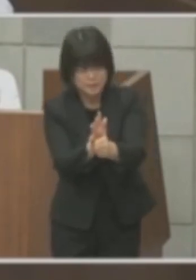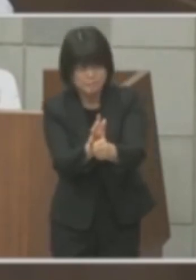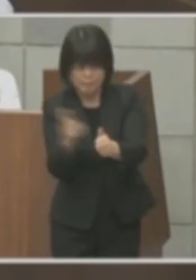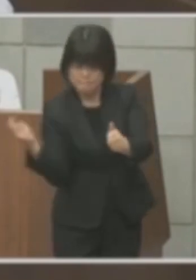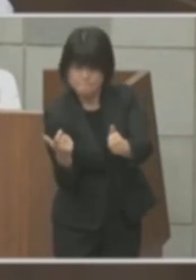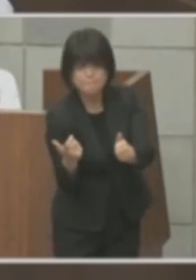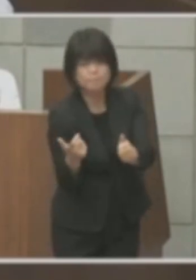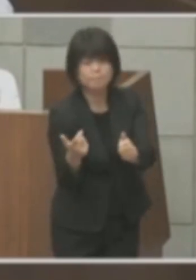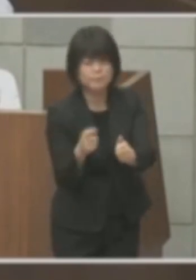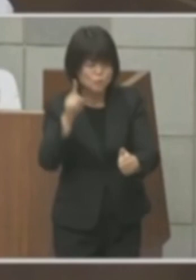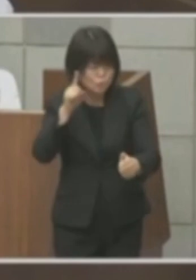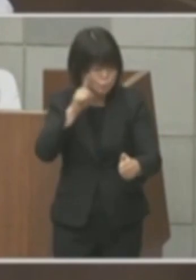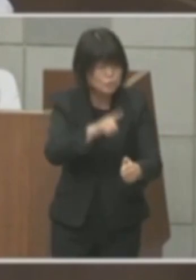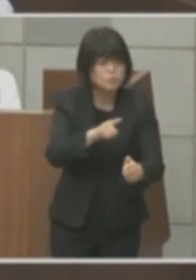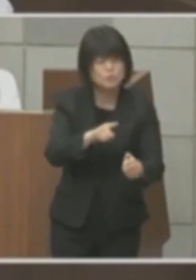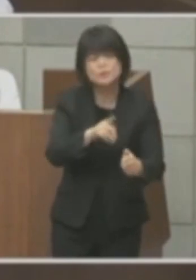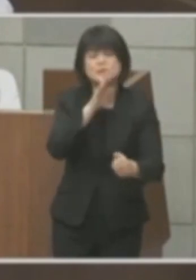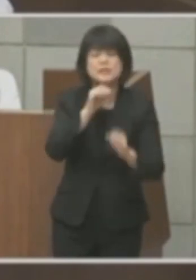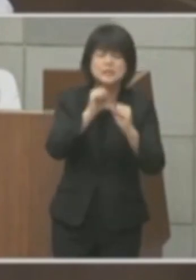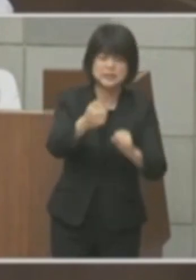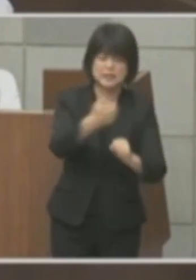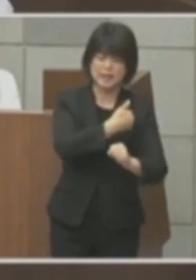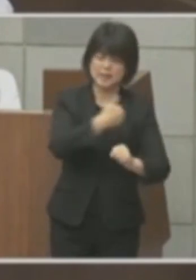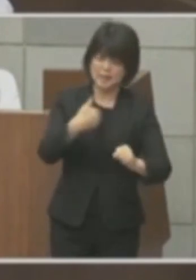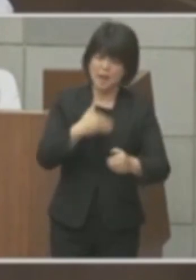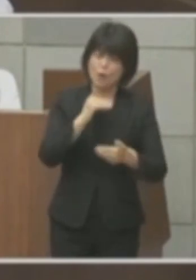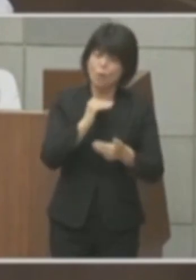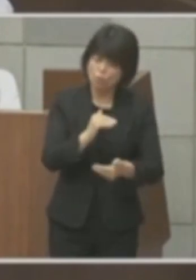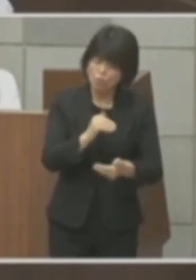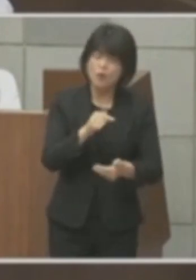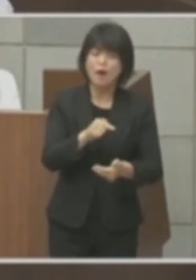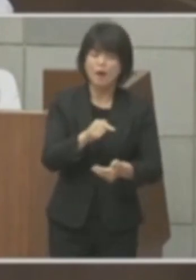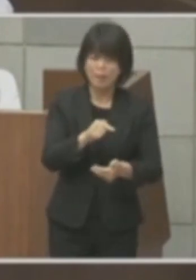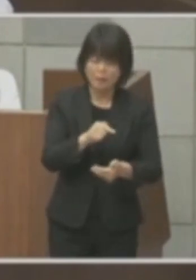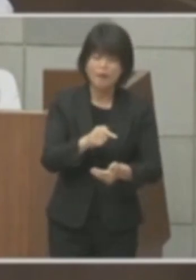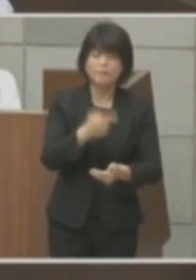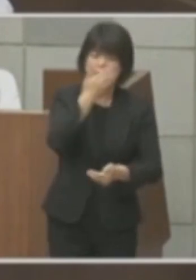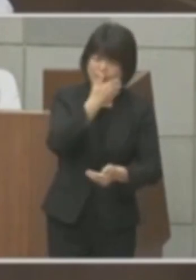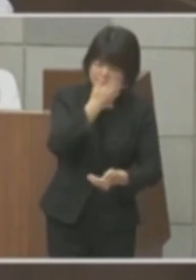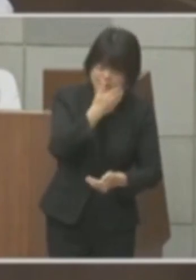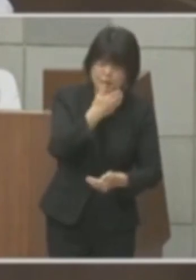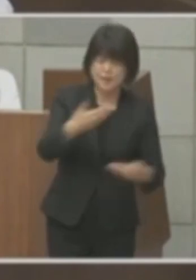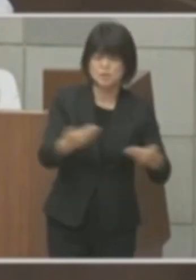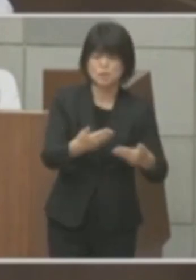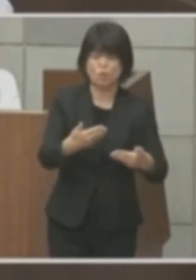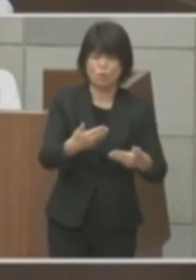することなく速やかに実施することができたことから、必要不可欠の事業であったというふうに認識しております。